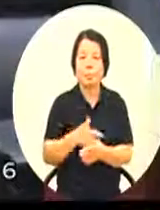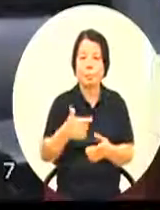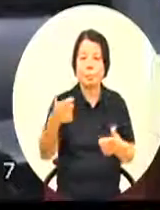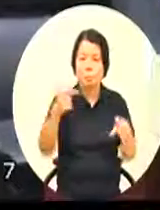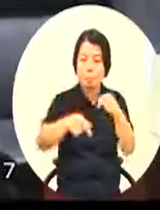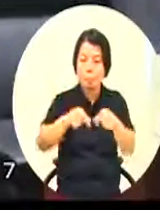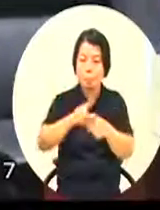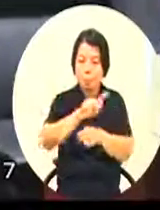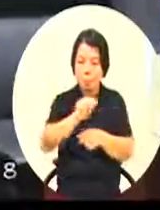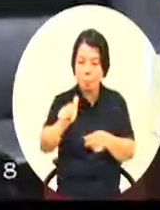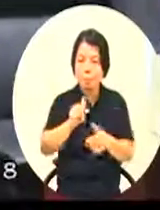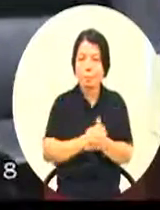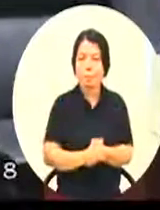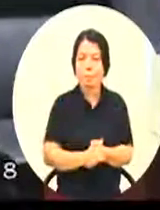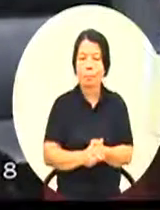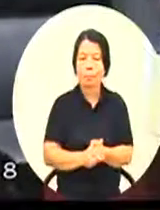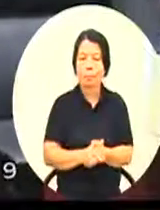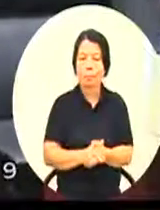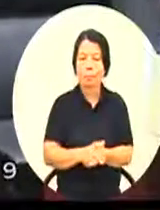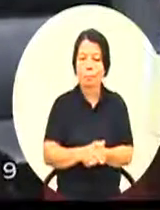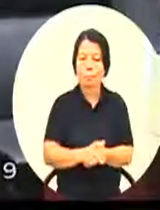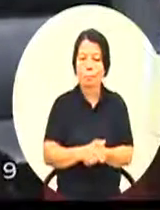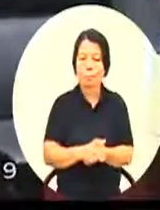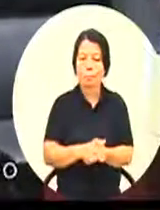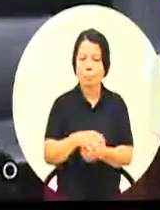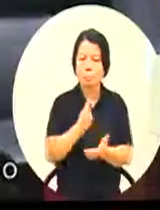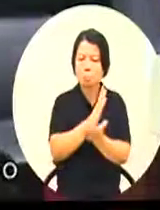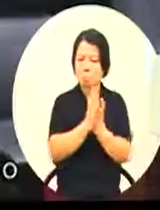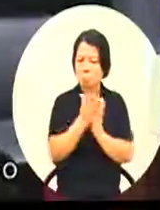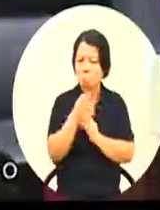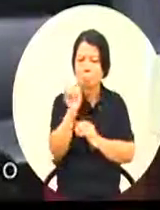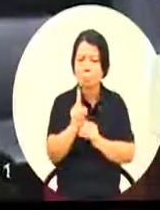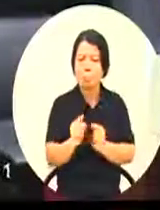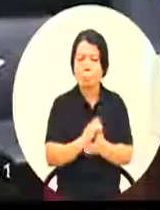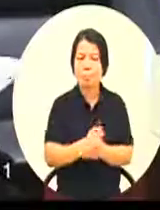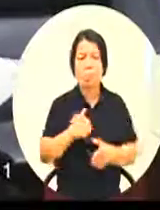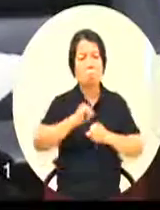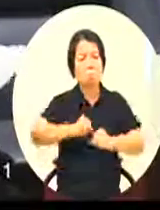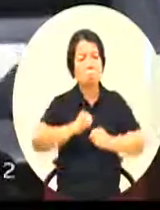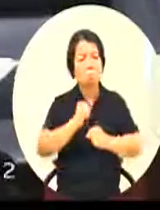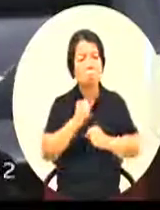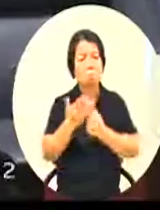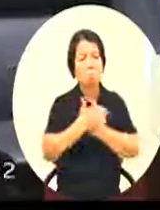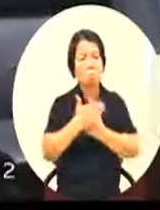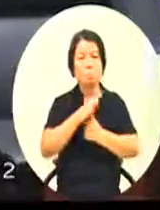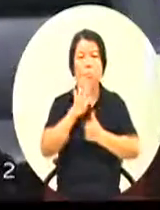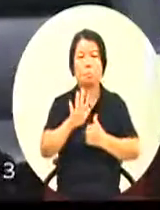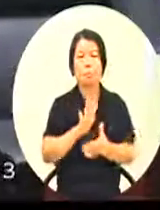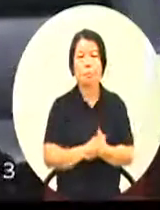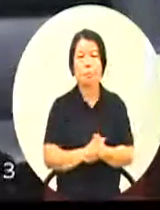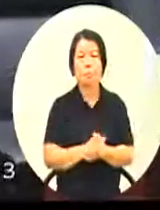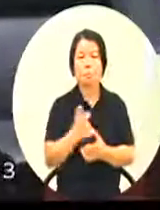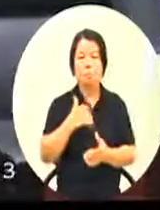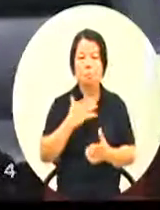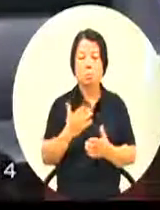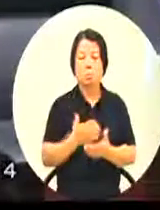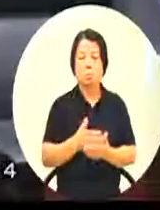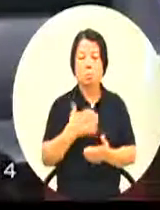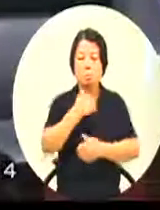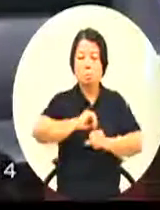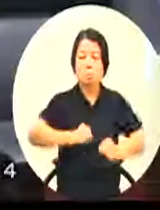容到底是什么？它健康吗？我们不知道，我们把我们的生命交